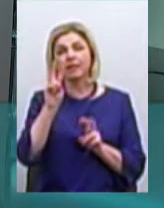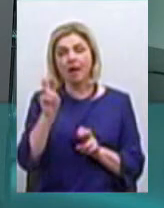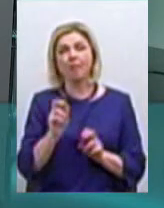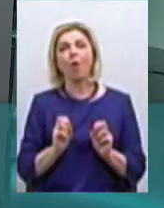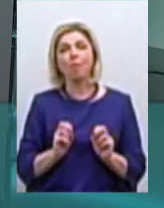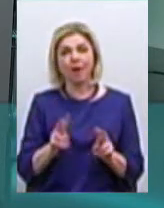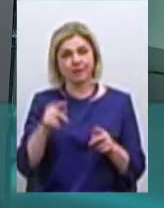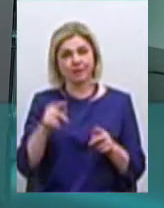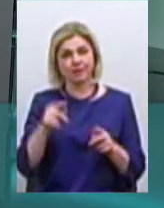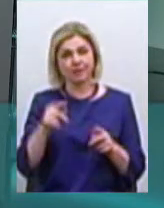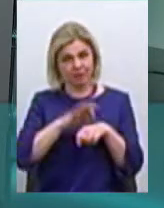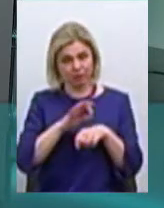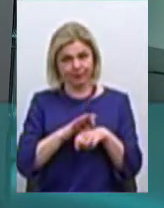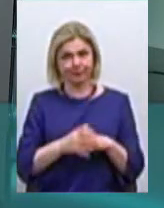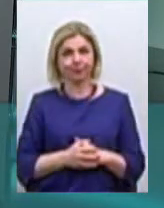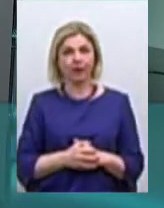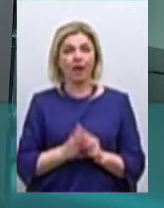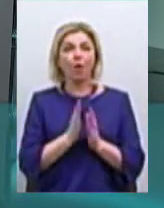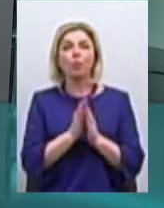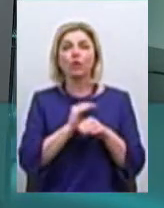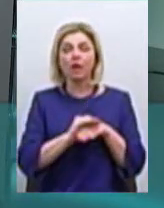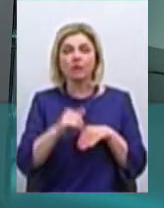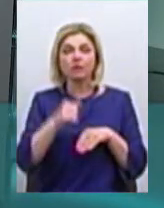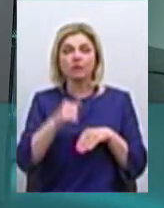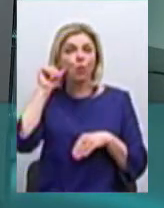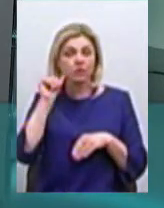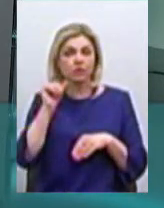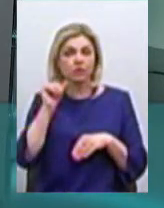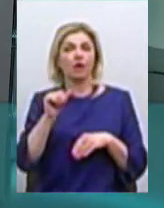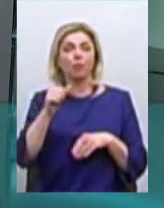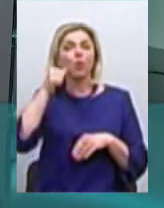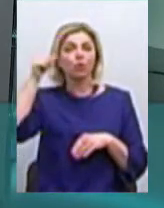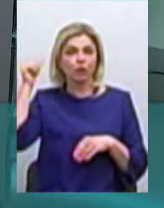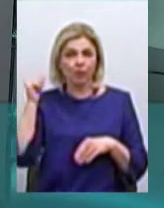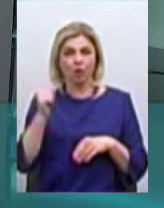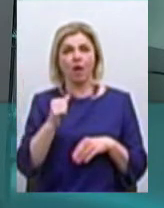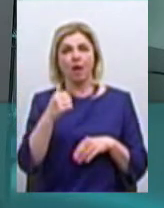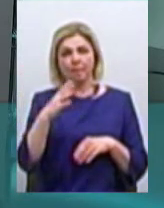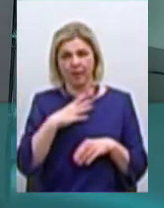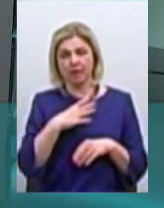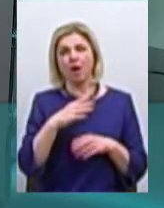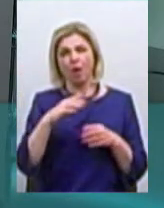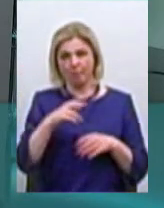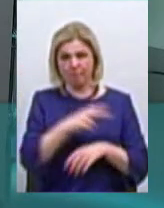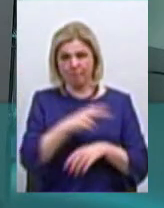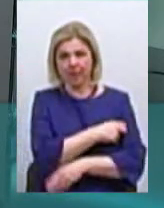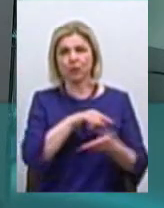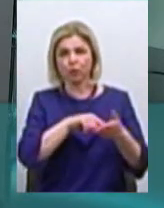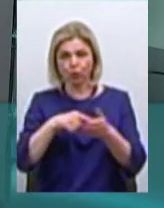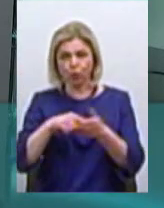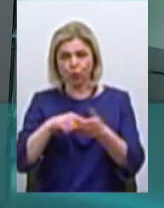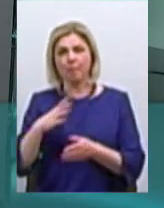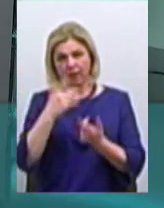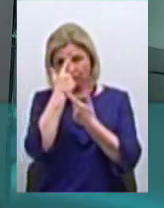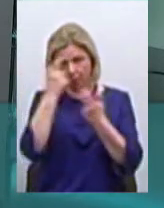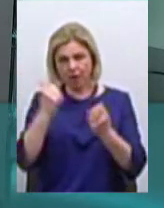сказу. Інна Едмундовна, будь ласка, в минулому році на Миколаївщині у 53 населених пунктах була зафіксована підвищена небезпека